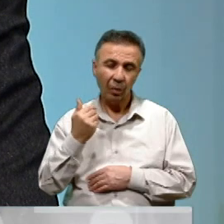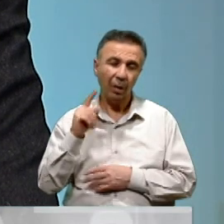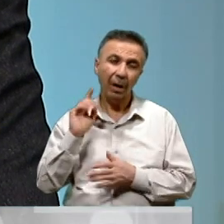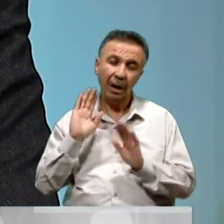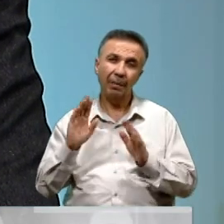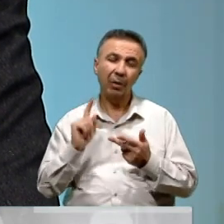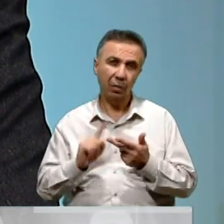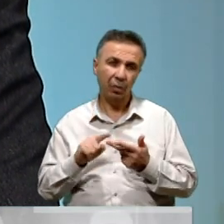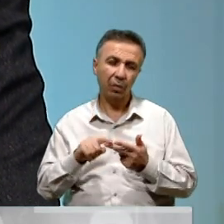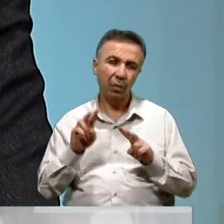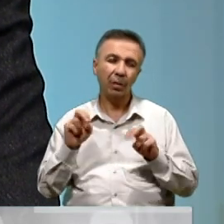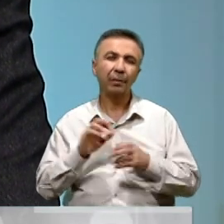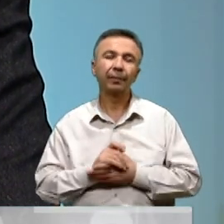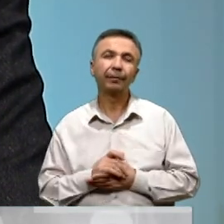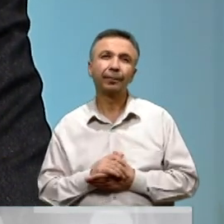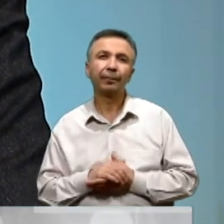husus, bunu